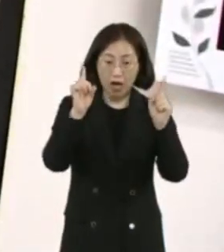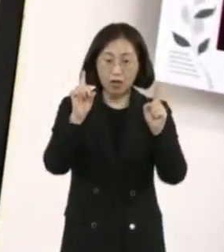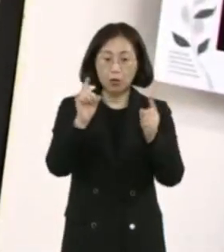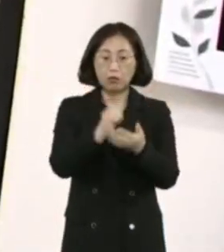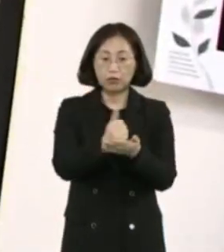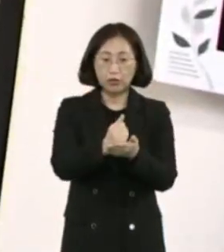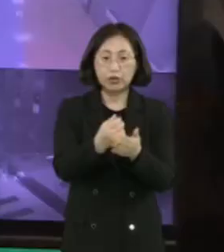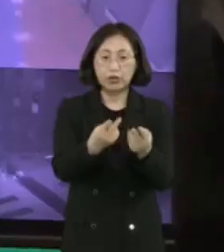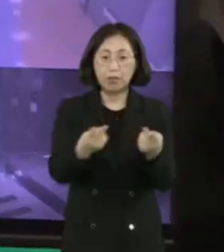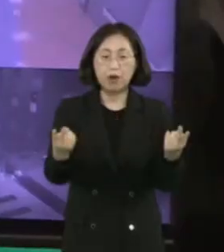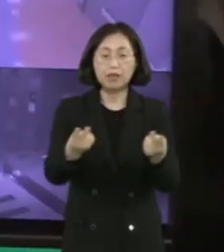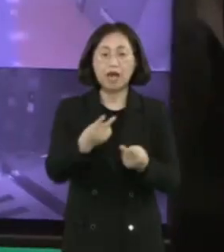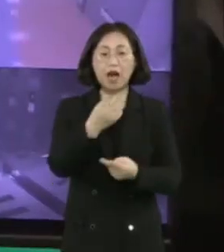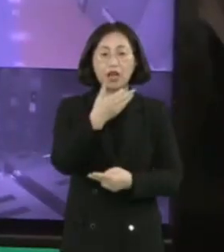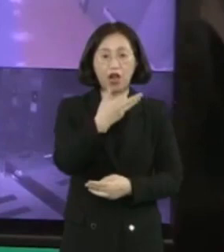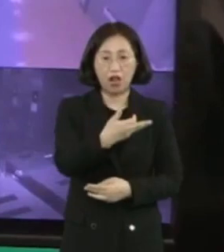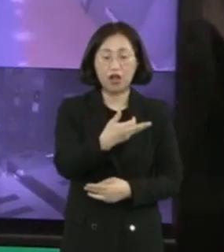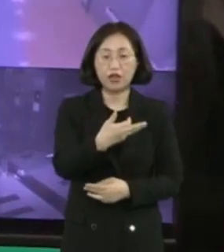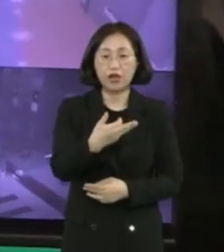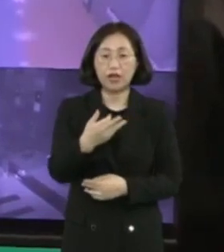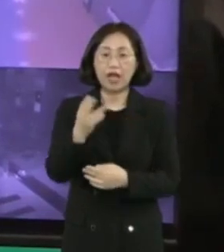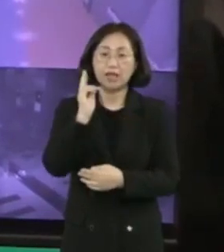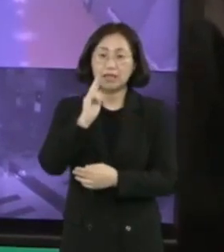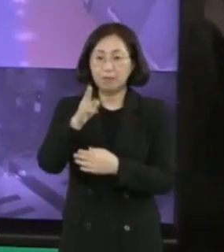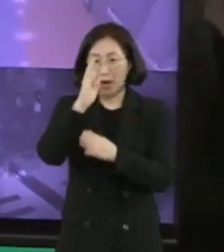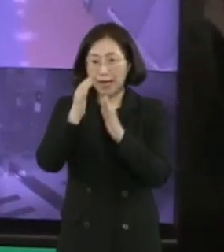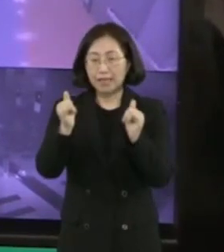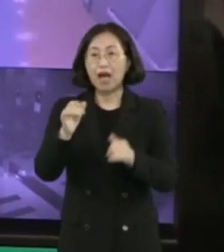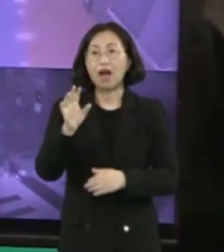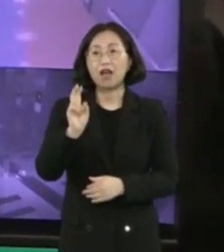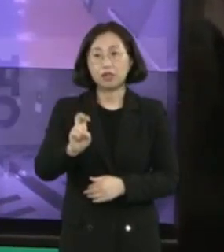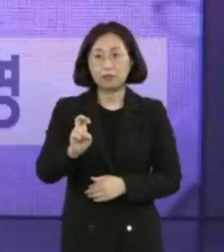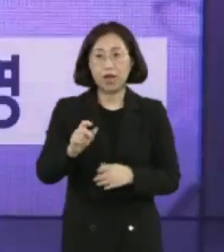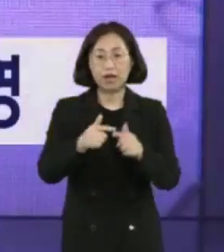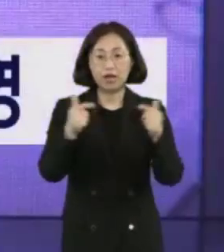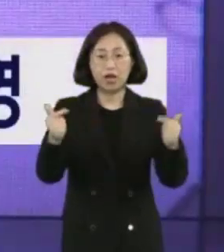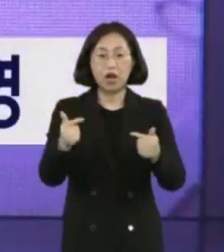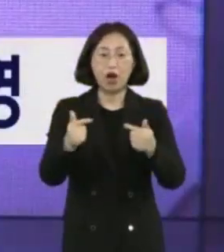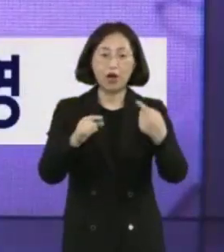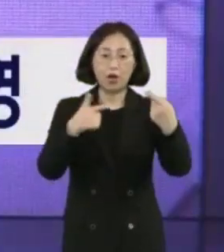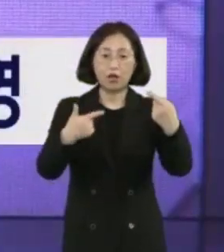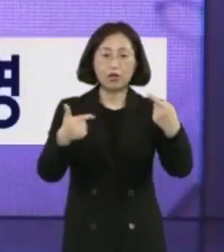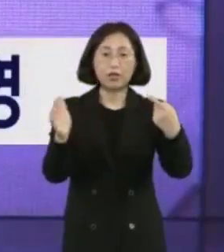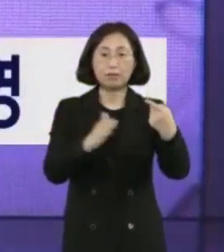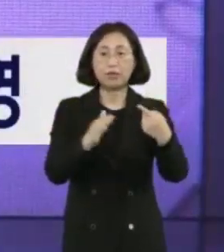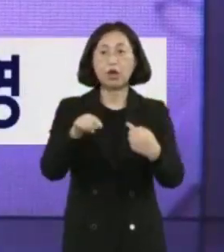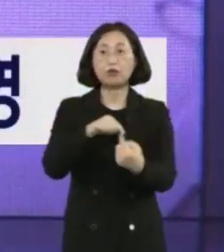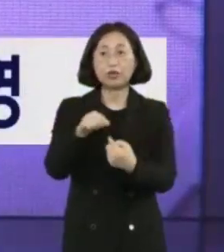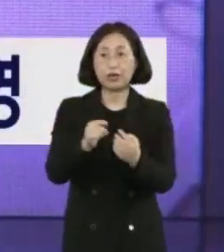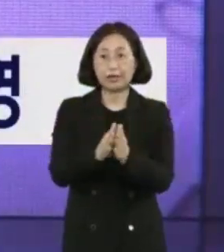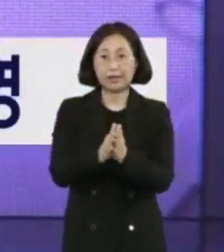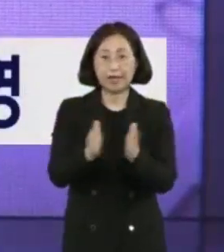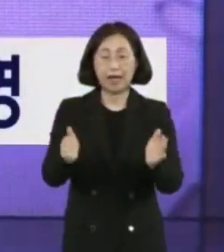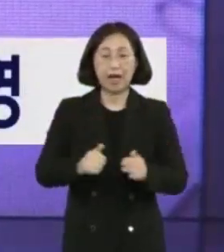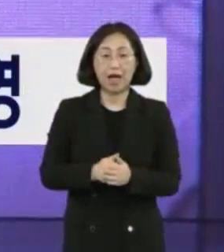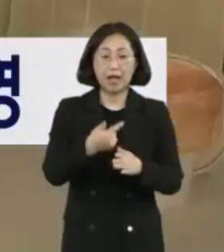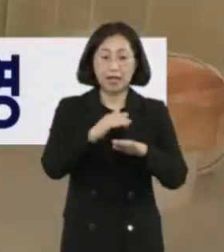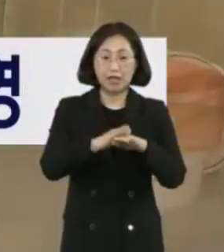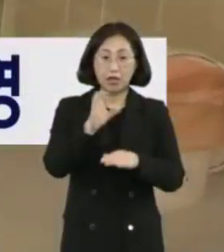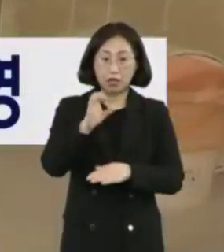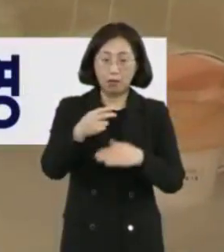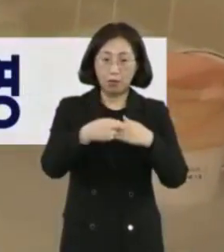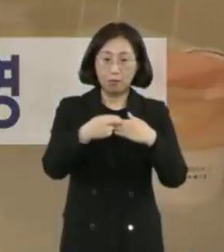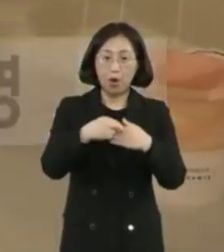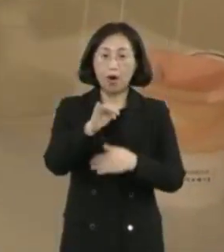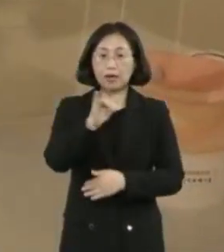위중증 병상 18개와 준중환자 병상 20개를 늘려 6일부터 운영을 앞두고 있습니다. 대전